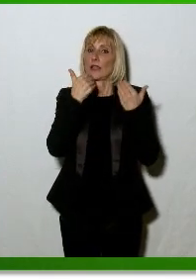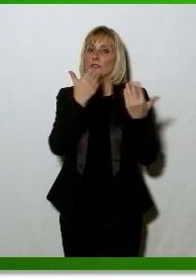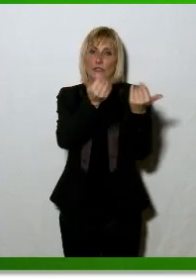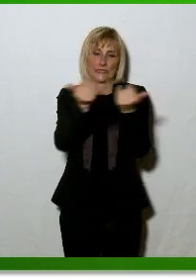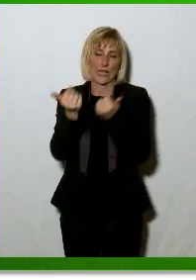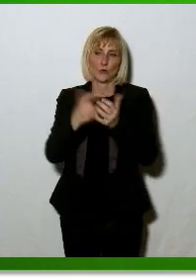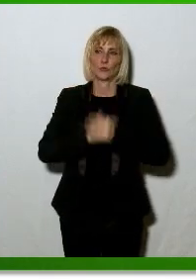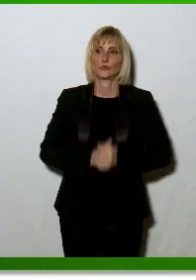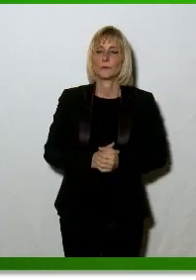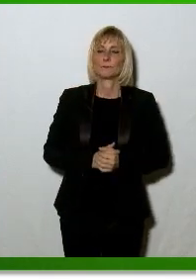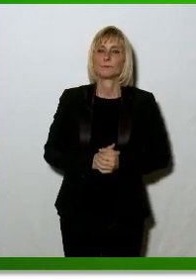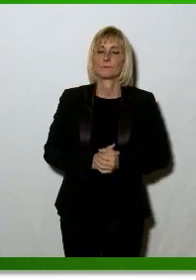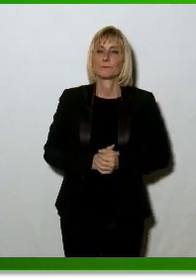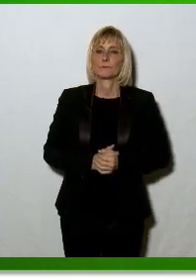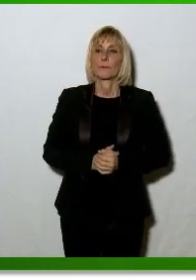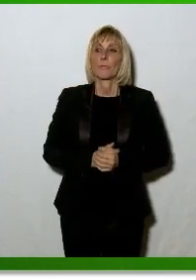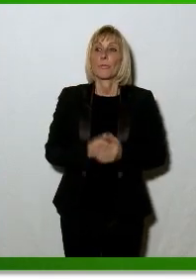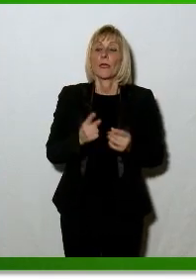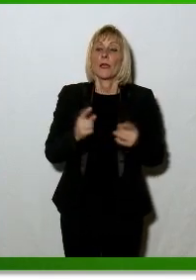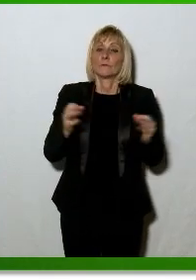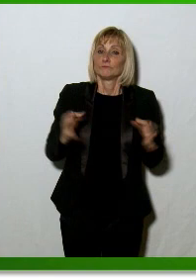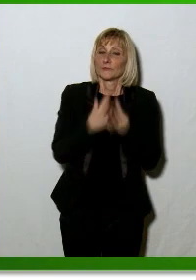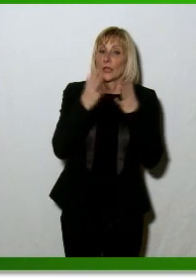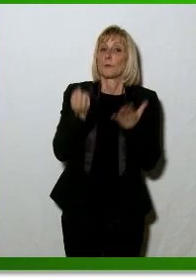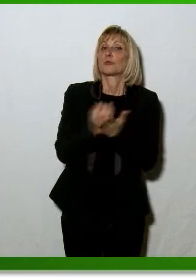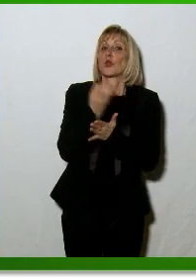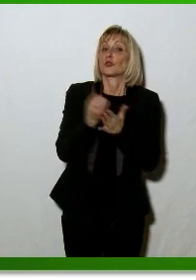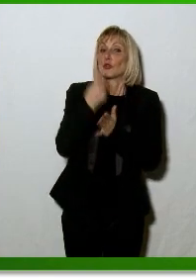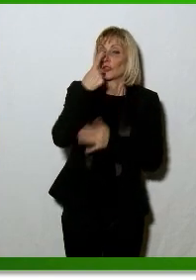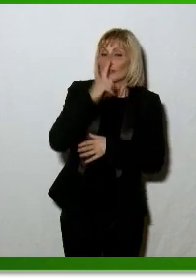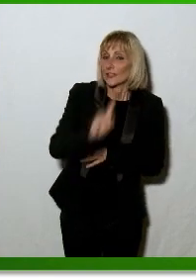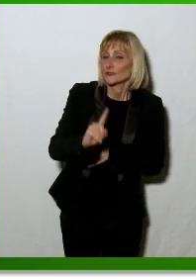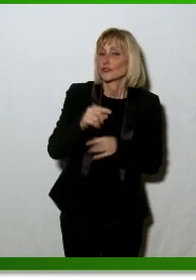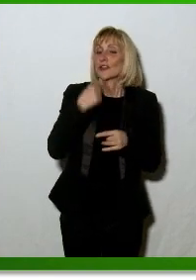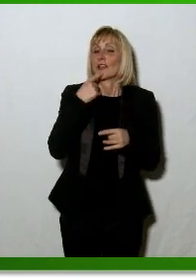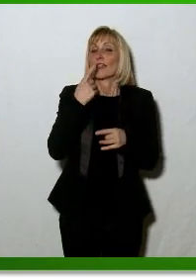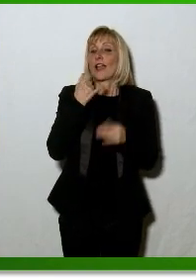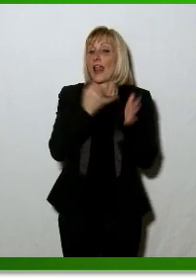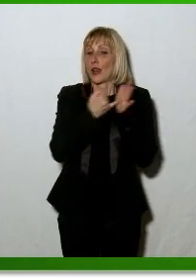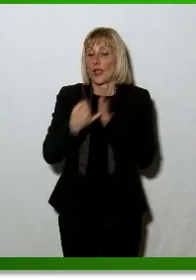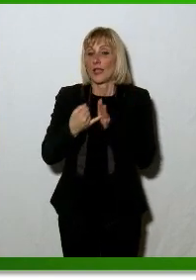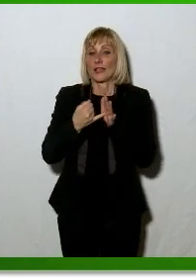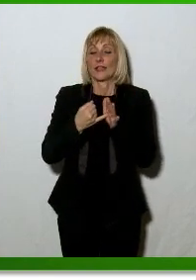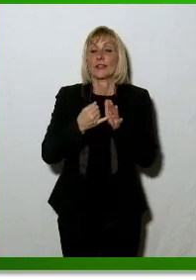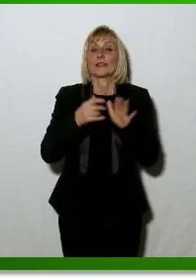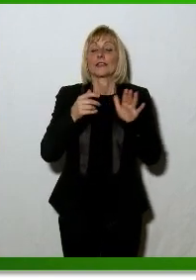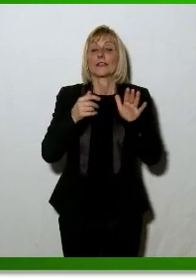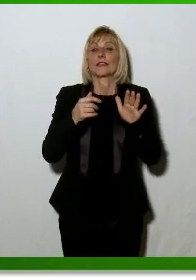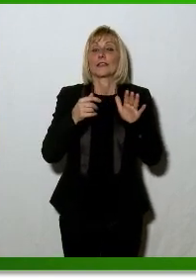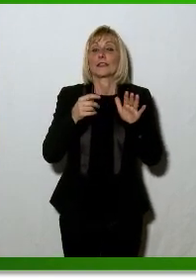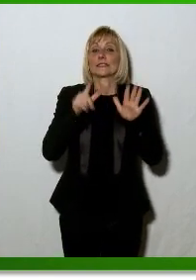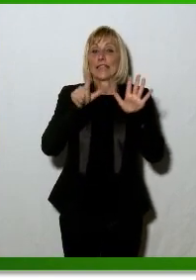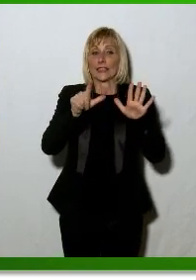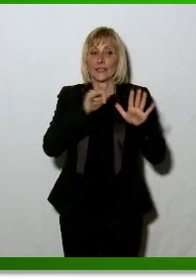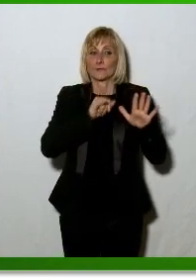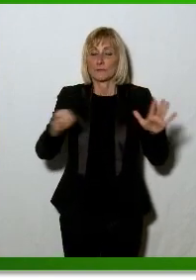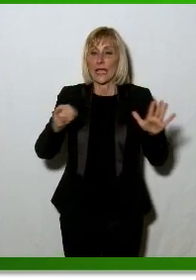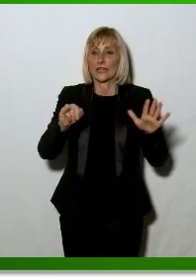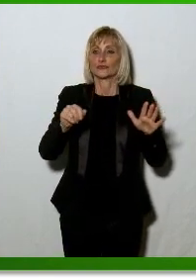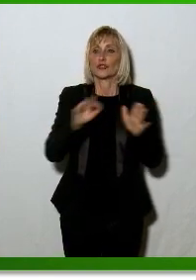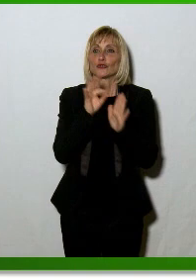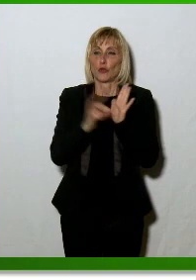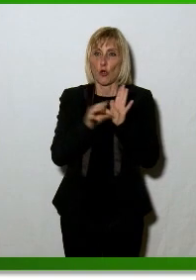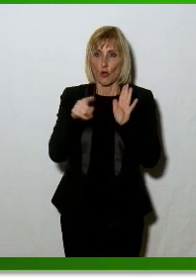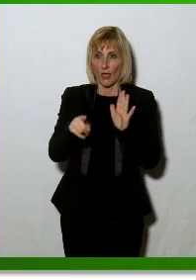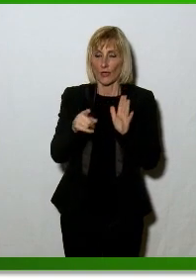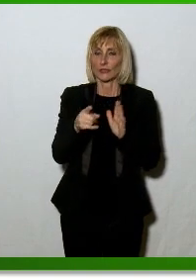ringrazio A proposito di prodotti tipici e di benessere concluderemo la giornata alle 19:30 non qua Ma allo